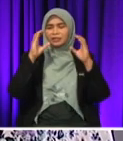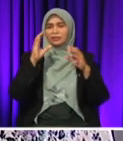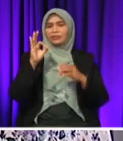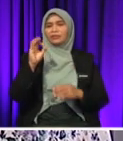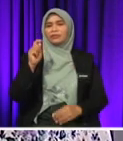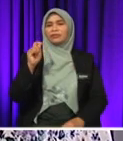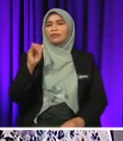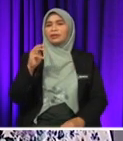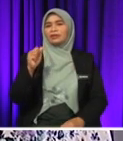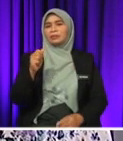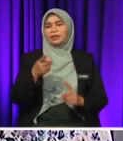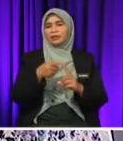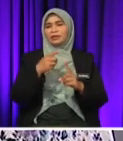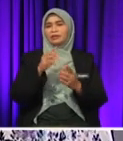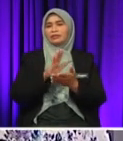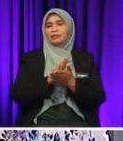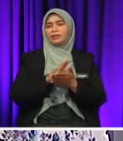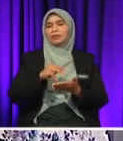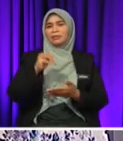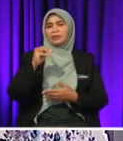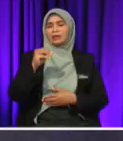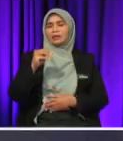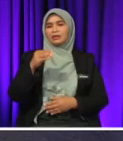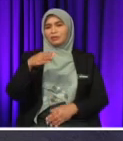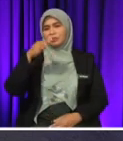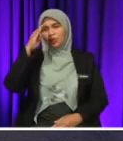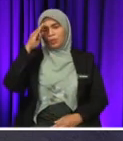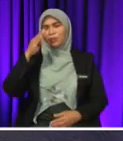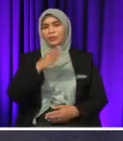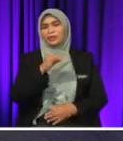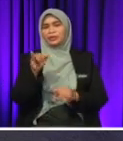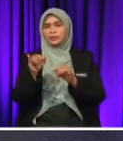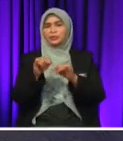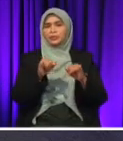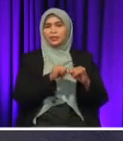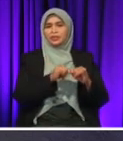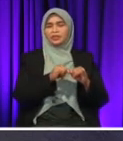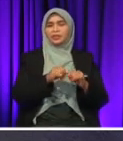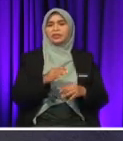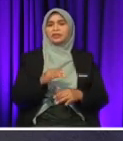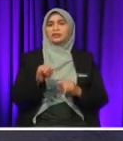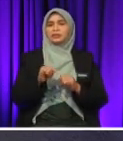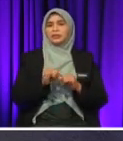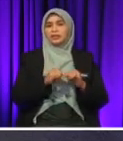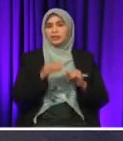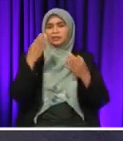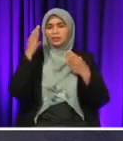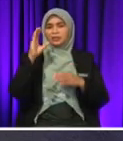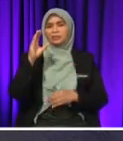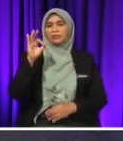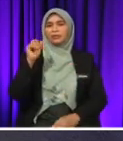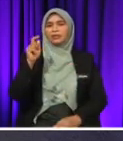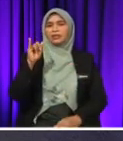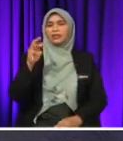daripada Sekolah Menengah Sri Medan batu paha Johor dan juga cekguno Fatimah merupakan ketua panitia